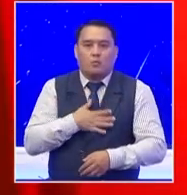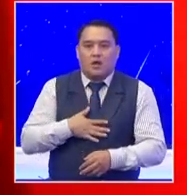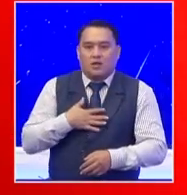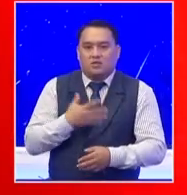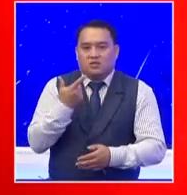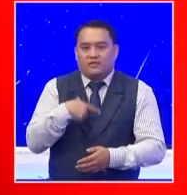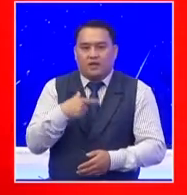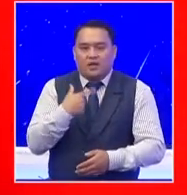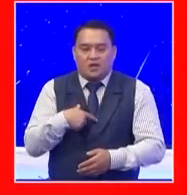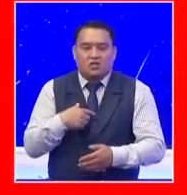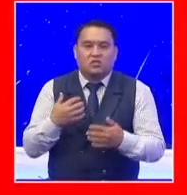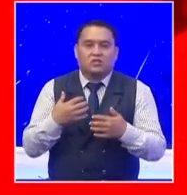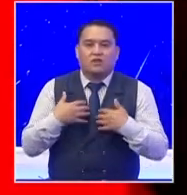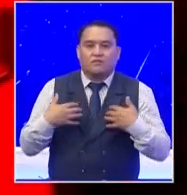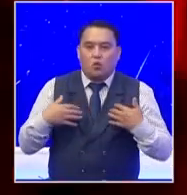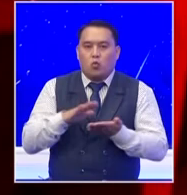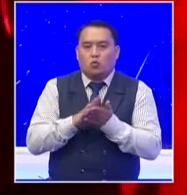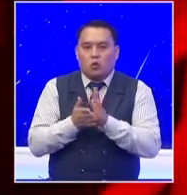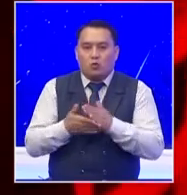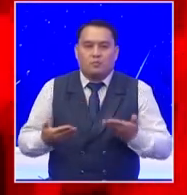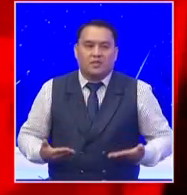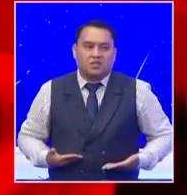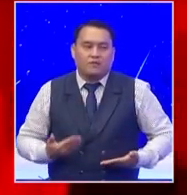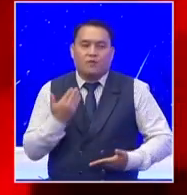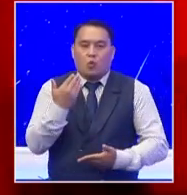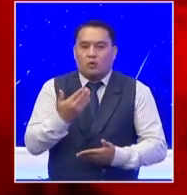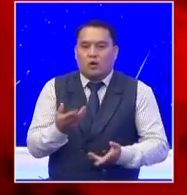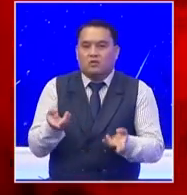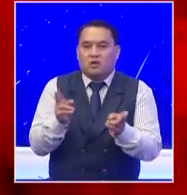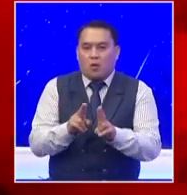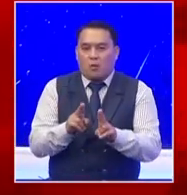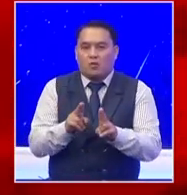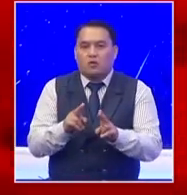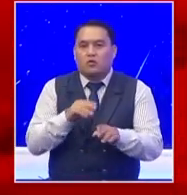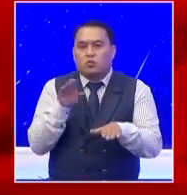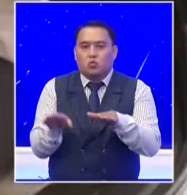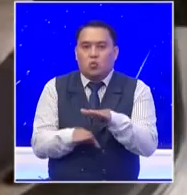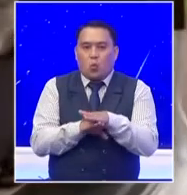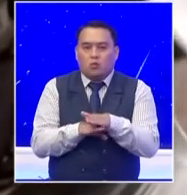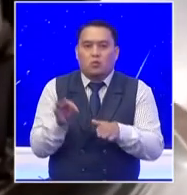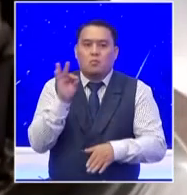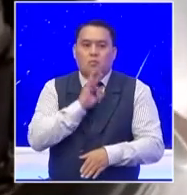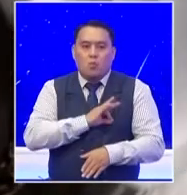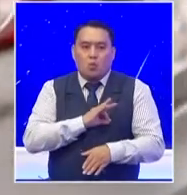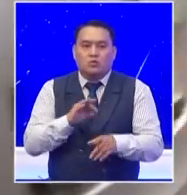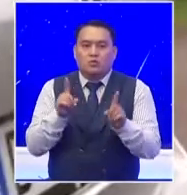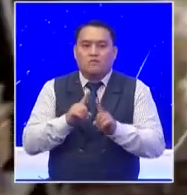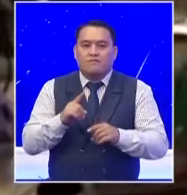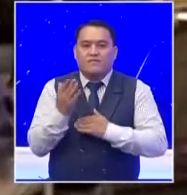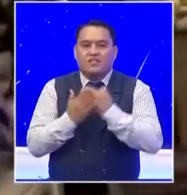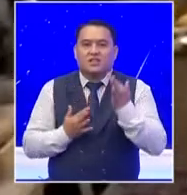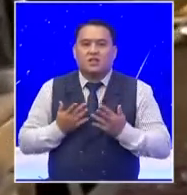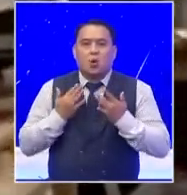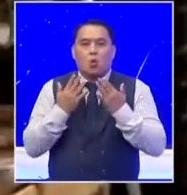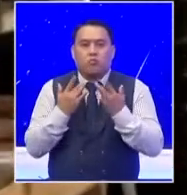беспокоить своих питомцев, которые в естественных условиях поселяются в заброшенных мышиных норах. Шмели пользуются чрезвычайно высоким